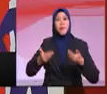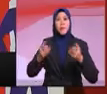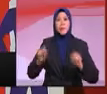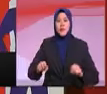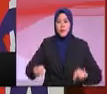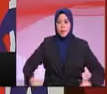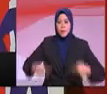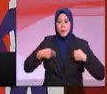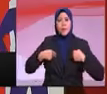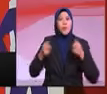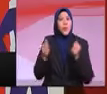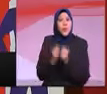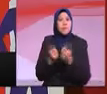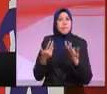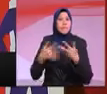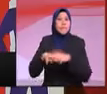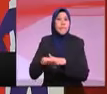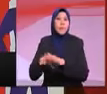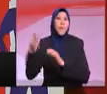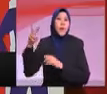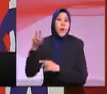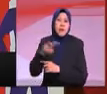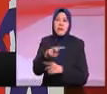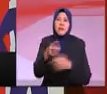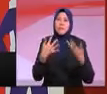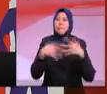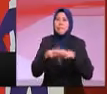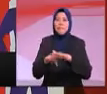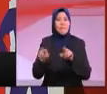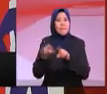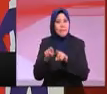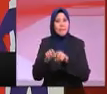hidup dengan virus tersebut. Jadi barulah kita boleh